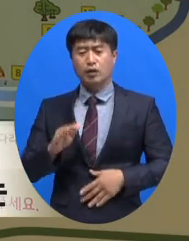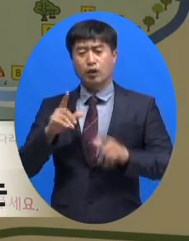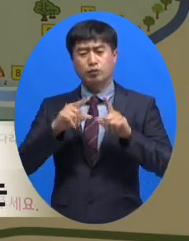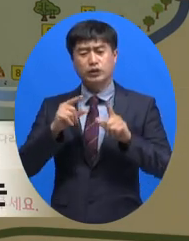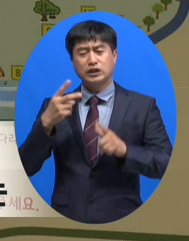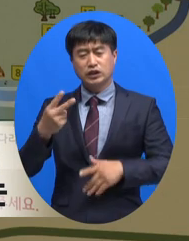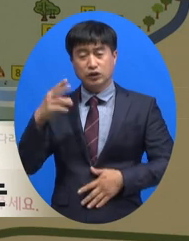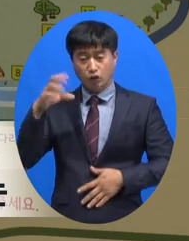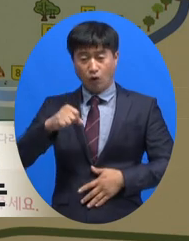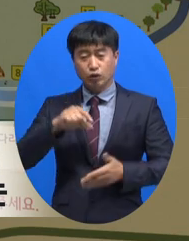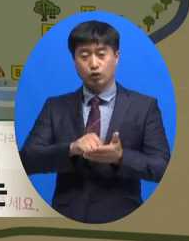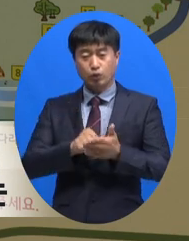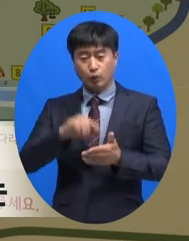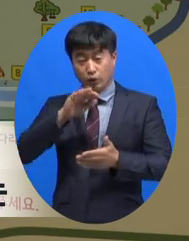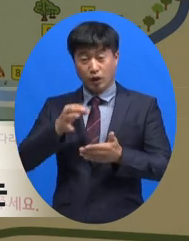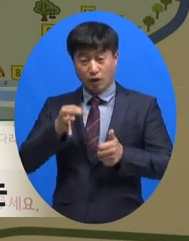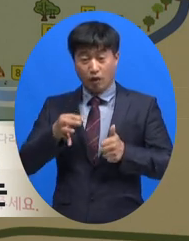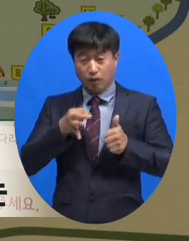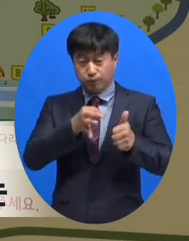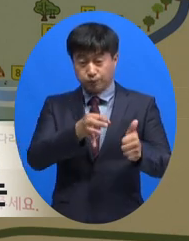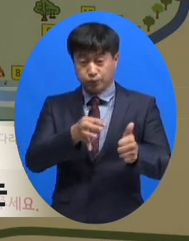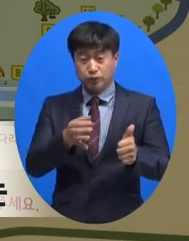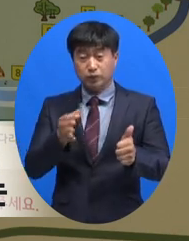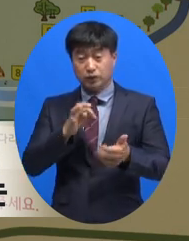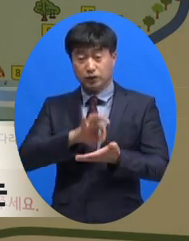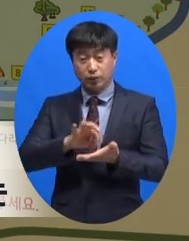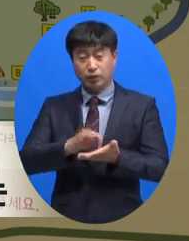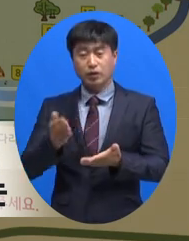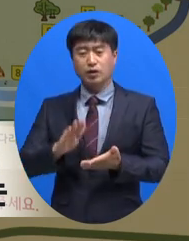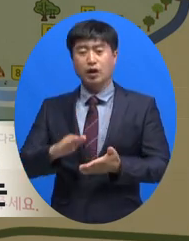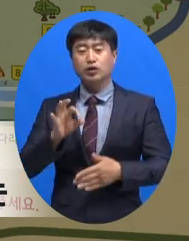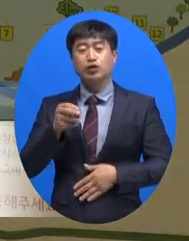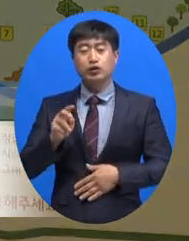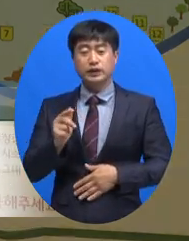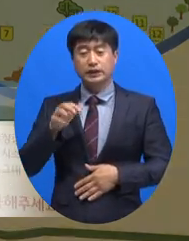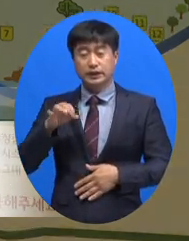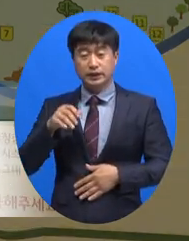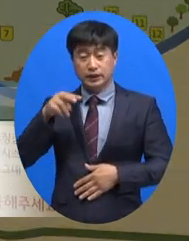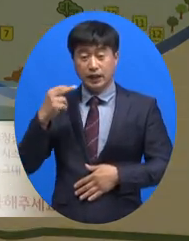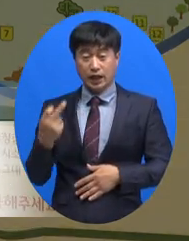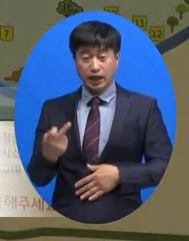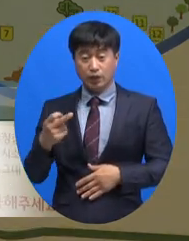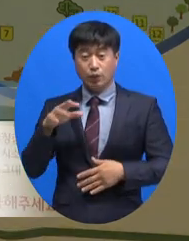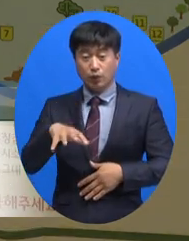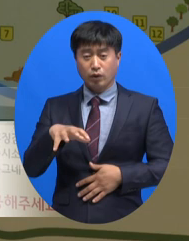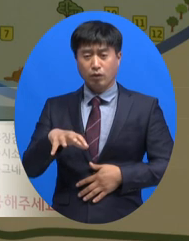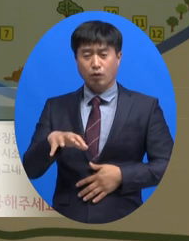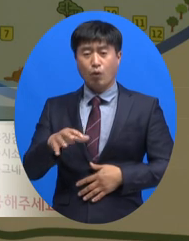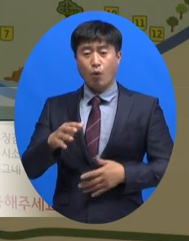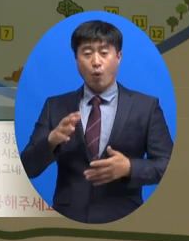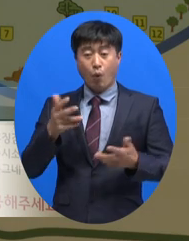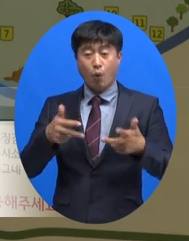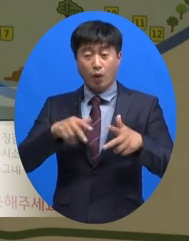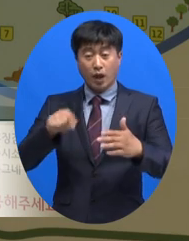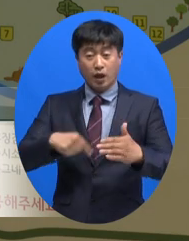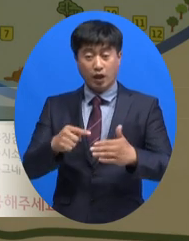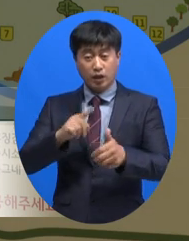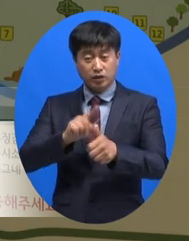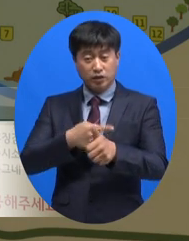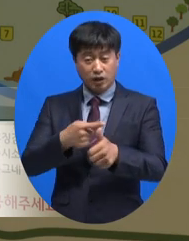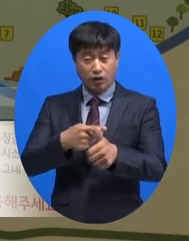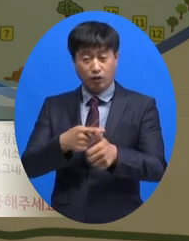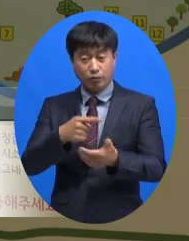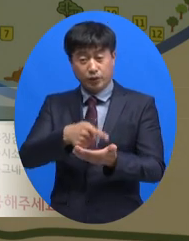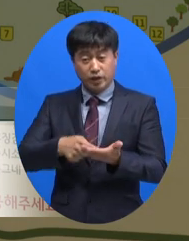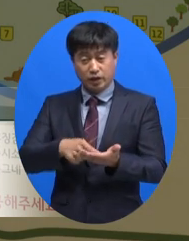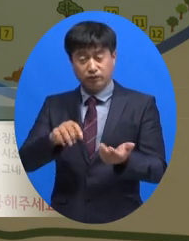2억 원 정도의 예산을 들여서 조성하는데 우리 연인산 숲놀이터는 연인산 도립공원에서 자연재해로 쓰러진 나무를 활용하여